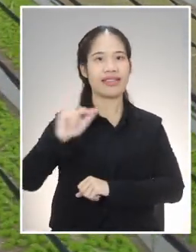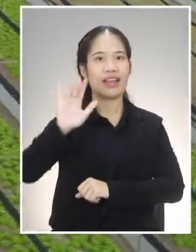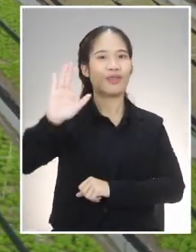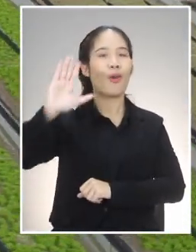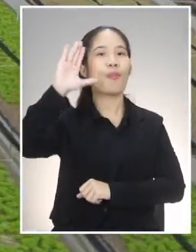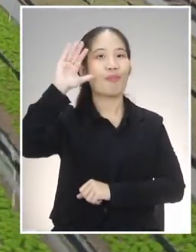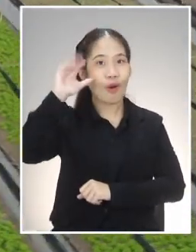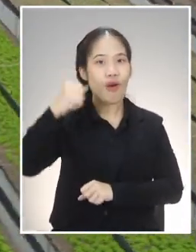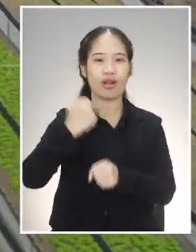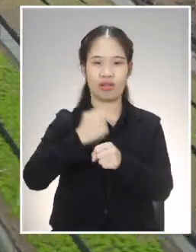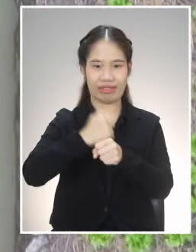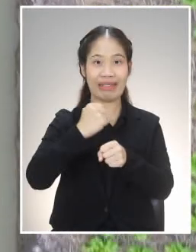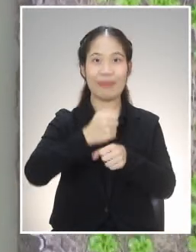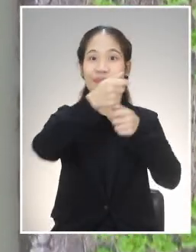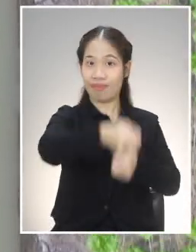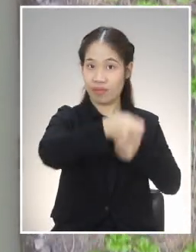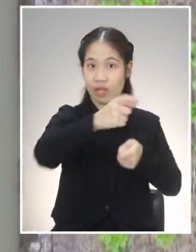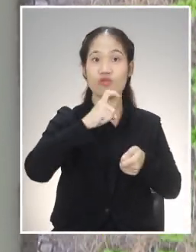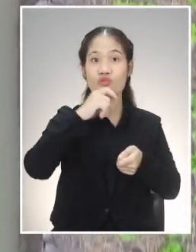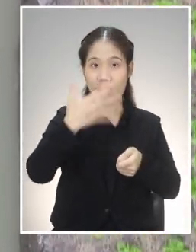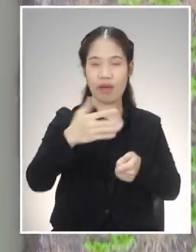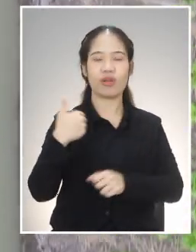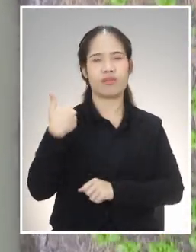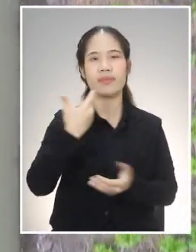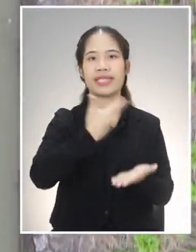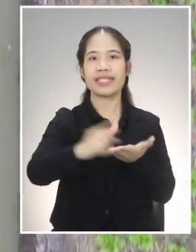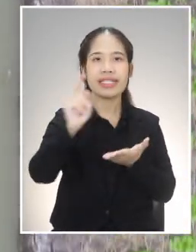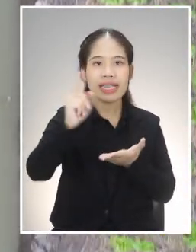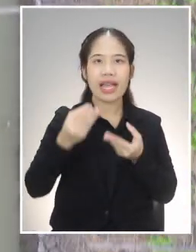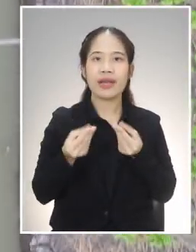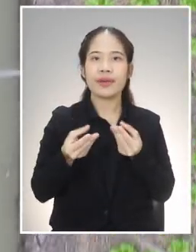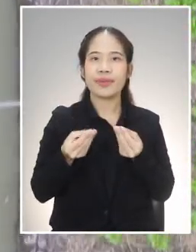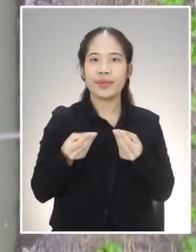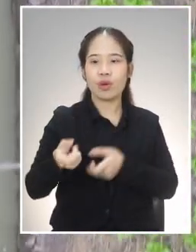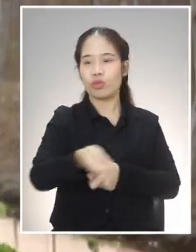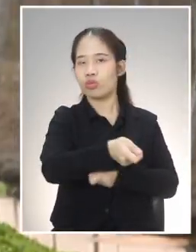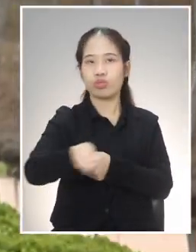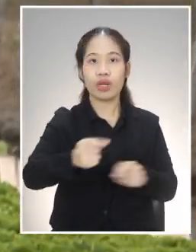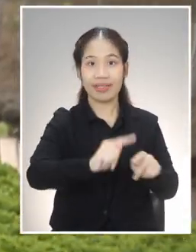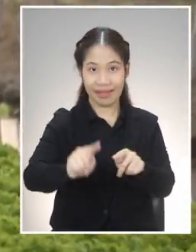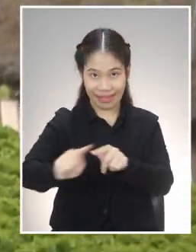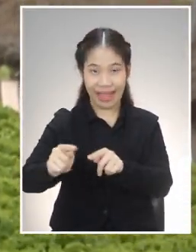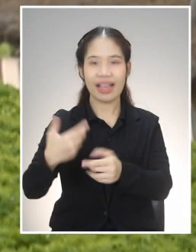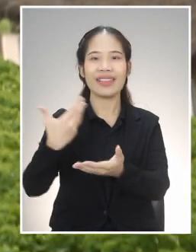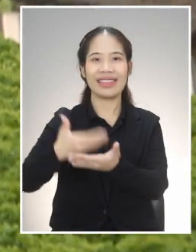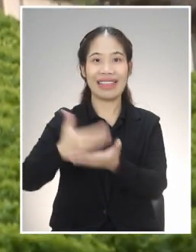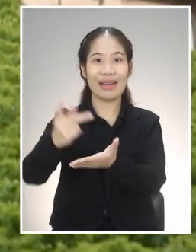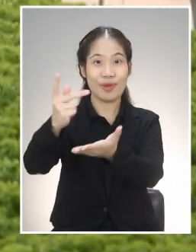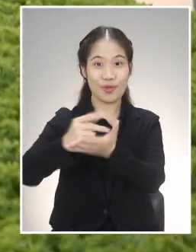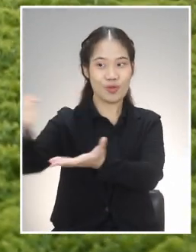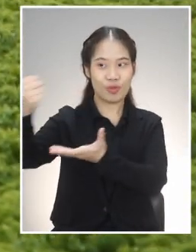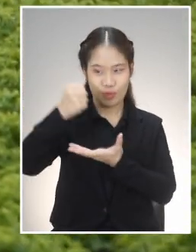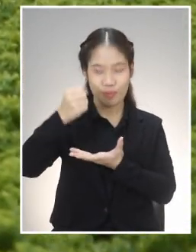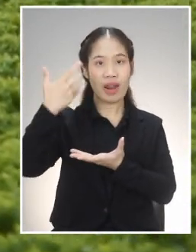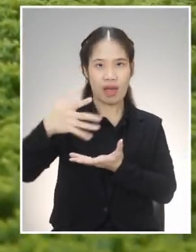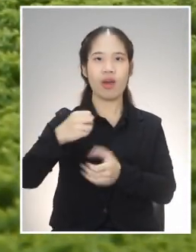เขาอ่ะนะก็ทำสวนอยู่แล้วก็ไปซื้อพวกปุ๋ยพวกน้ำยาไรอย่างเนี้ยก็ได้เงินตรงนี้ช่วยเหลือมา